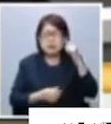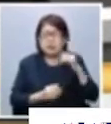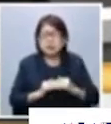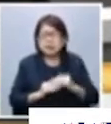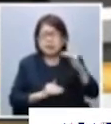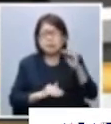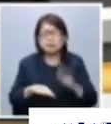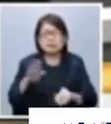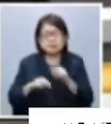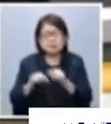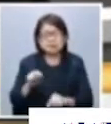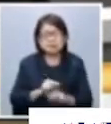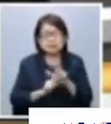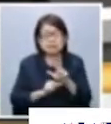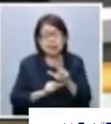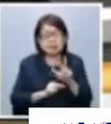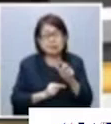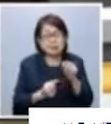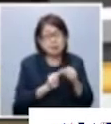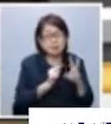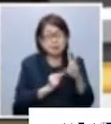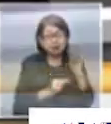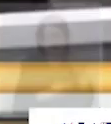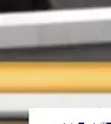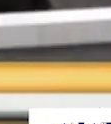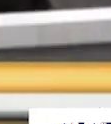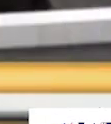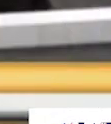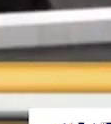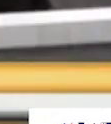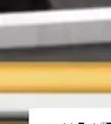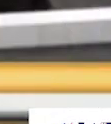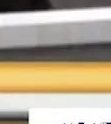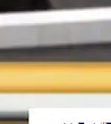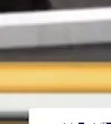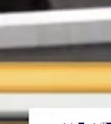อยละ3ในปี63นี่ผมว่าเป็นไม่ได้เลยผีเจาะปากทำลาย